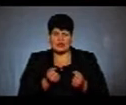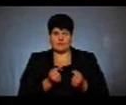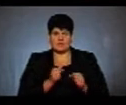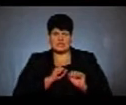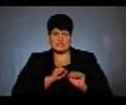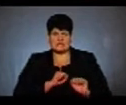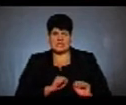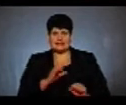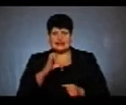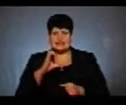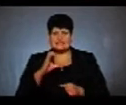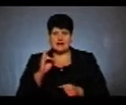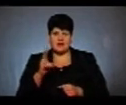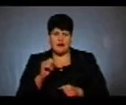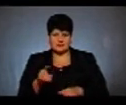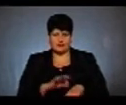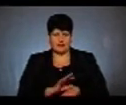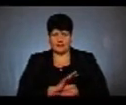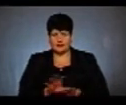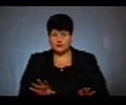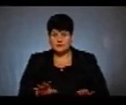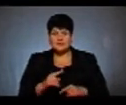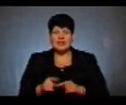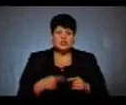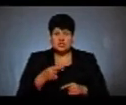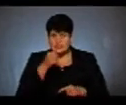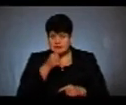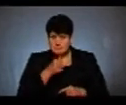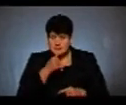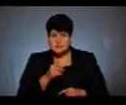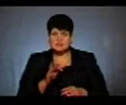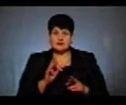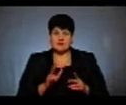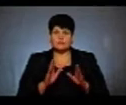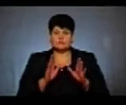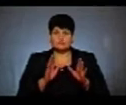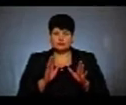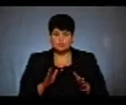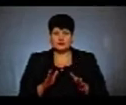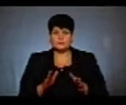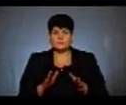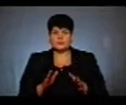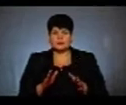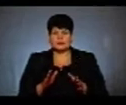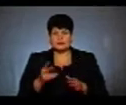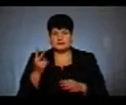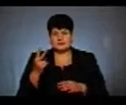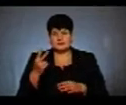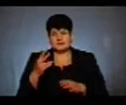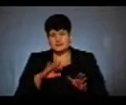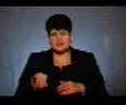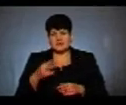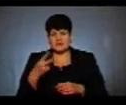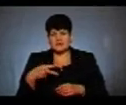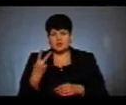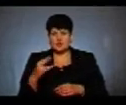сказ не захворіє. Значить, через місяць після того, як буде, значить, це вже завершено 22 числа, десь після 22 жовтня